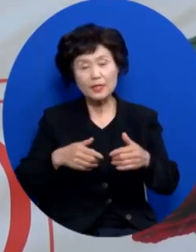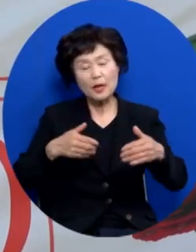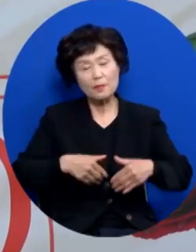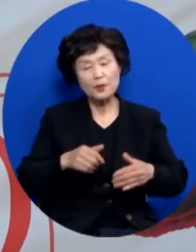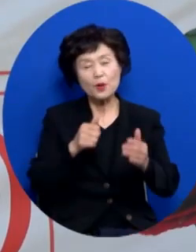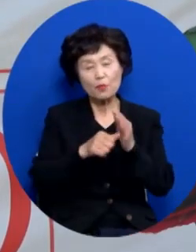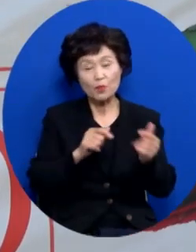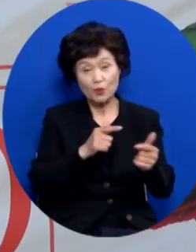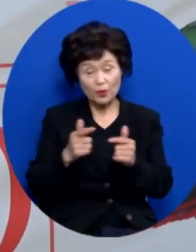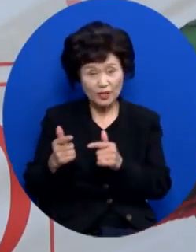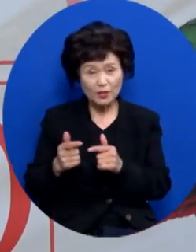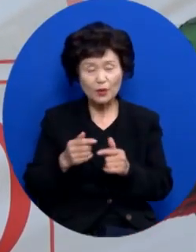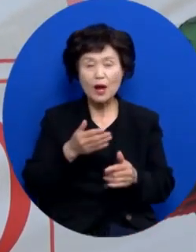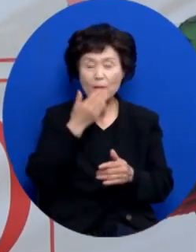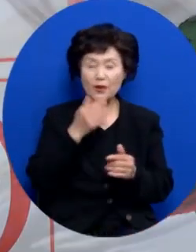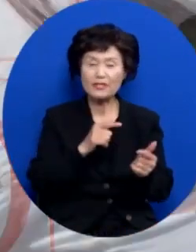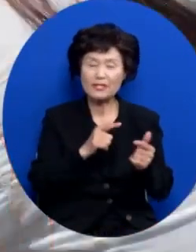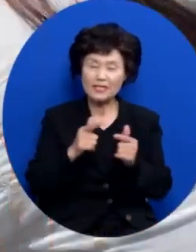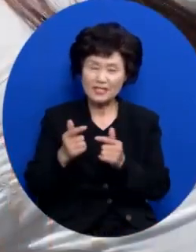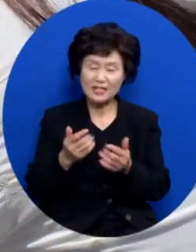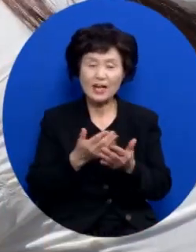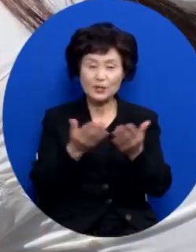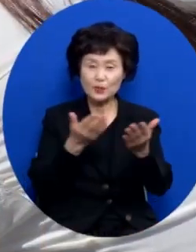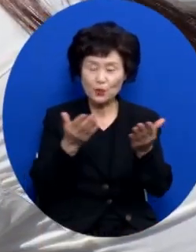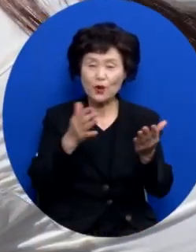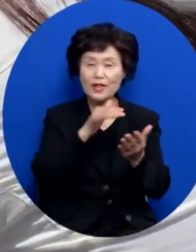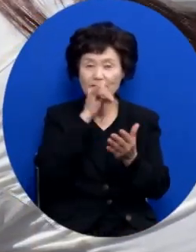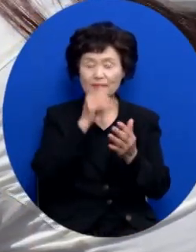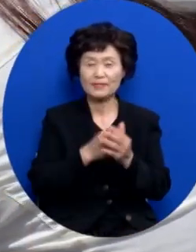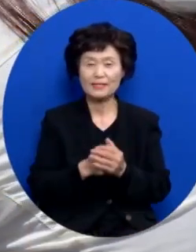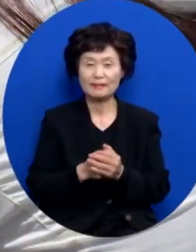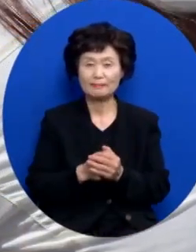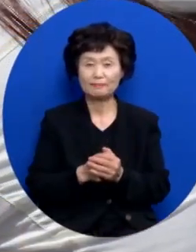20여 가구의 먹거리를 전달하는 등 피해가구 지원에 힘쓰고 있습니다